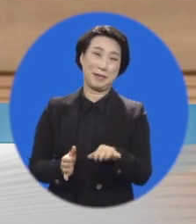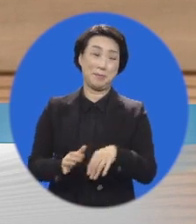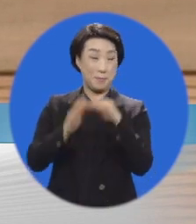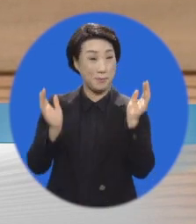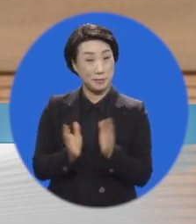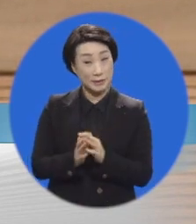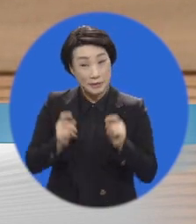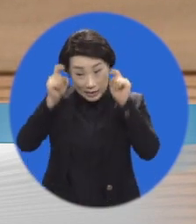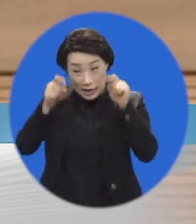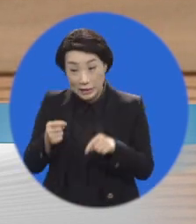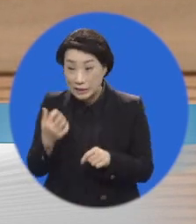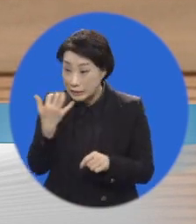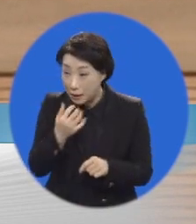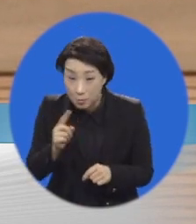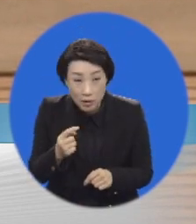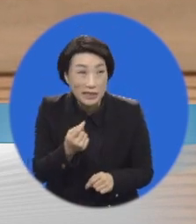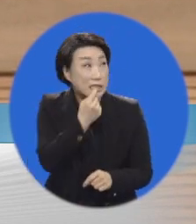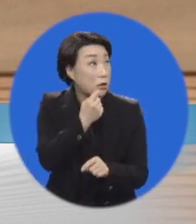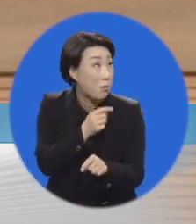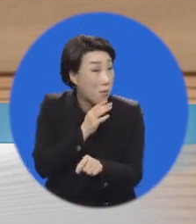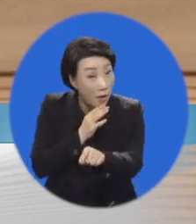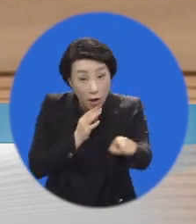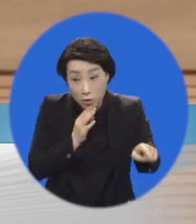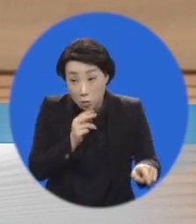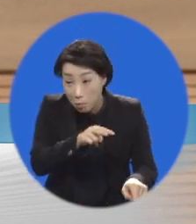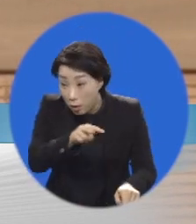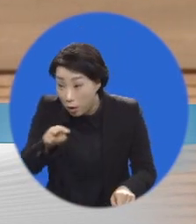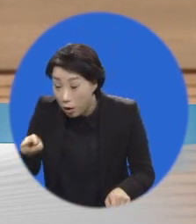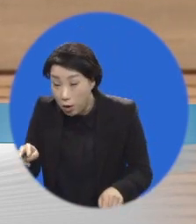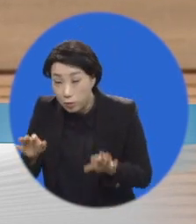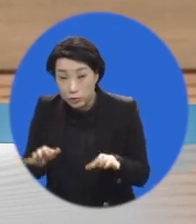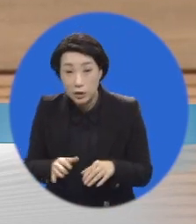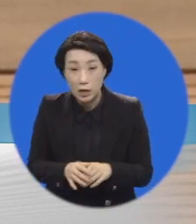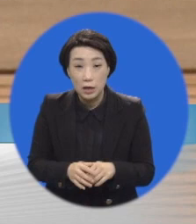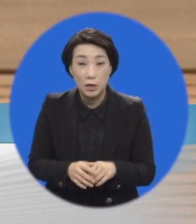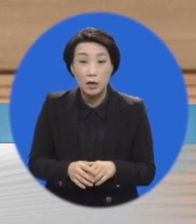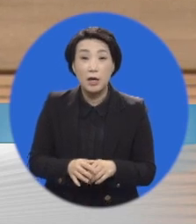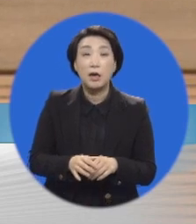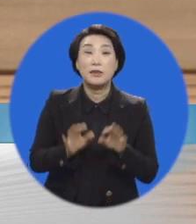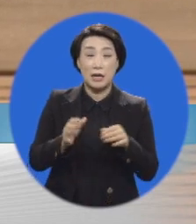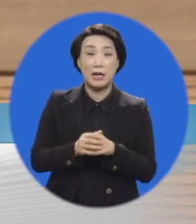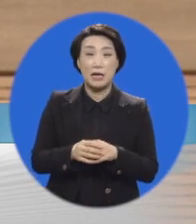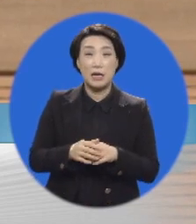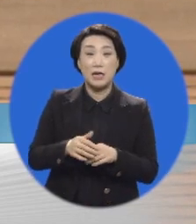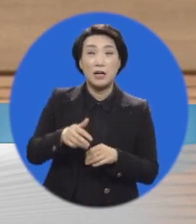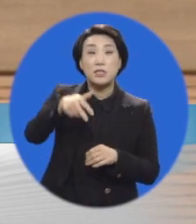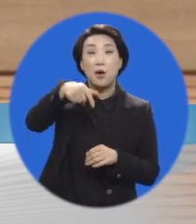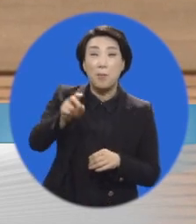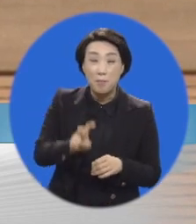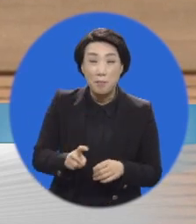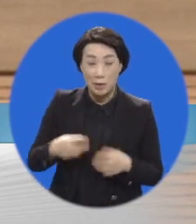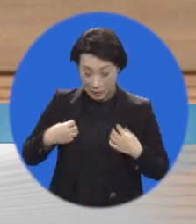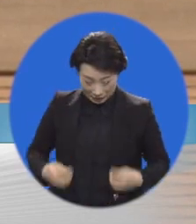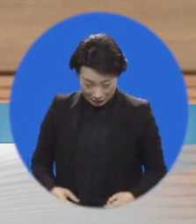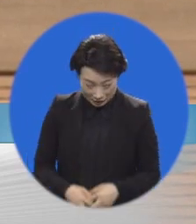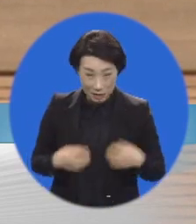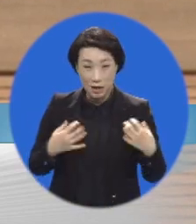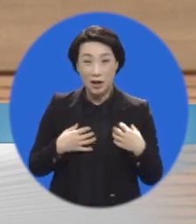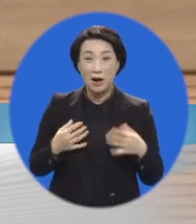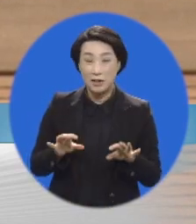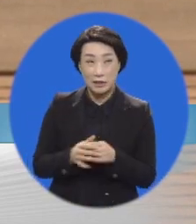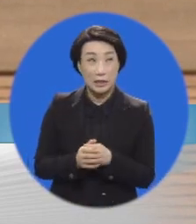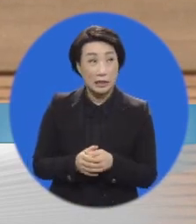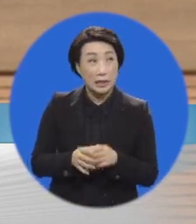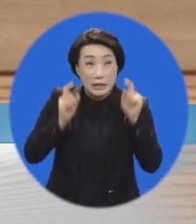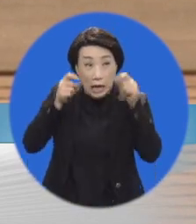전부 양들이 흰양이잖아요. 하얀 양 전부 다. 근데 아롱지고 전백인 양 얼룩냥이